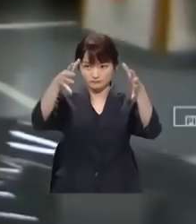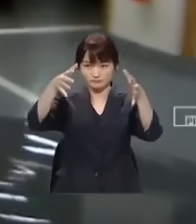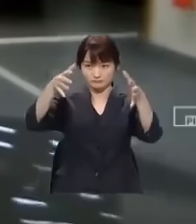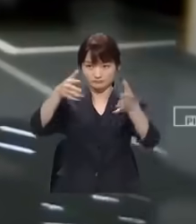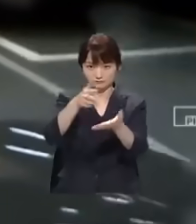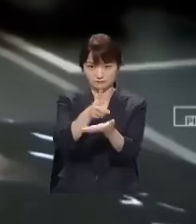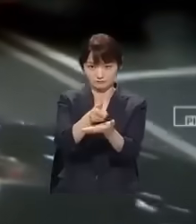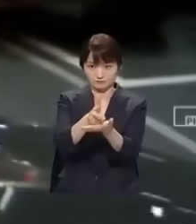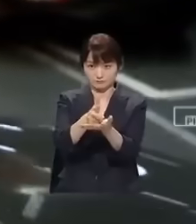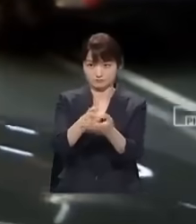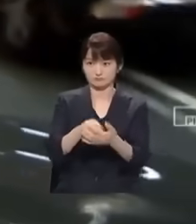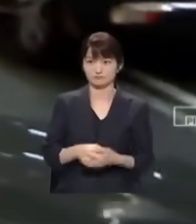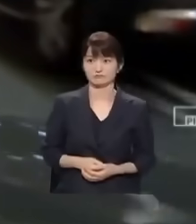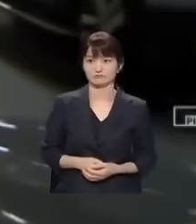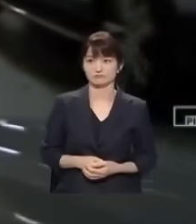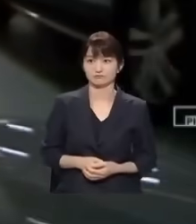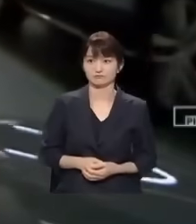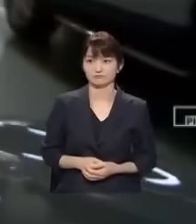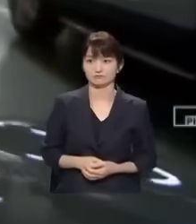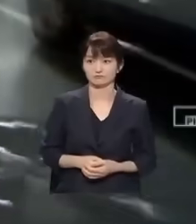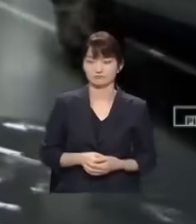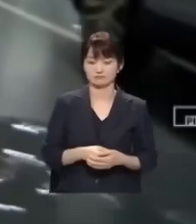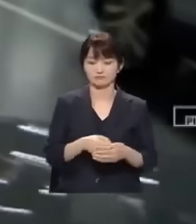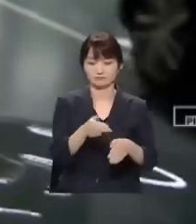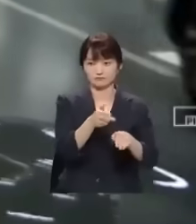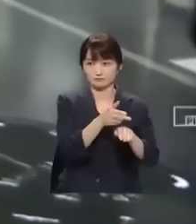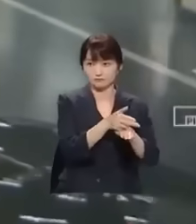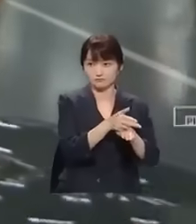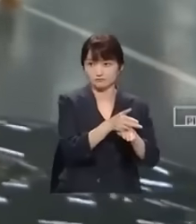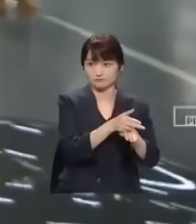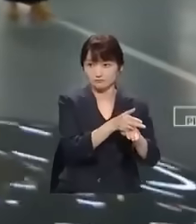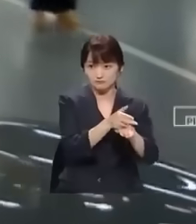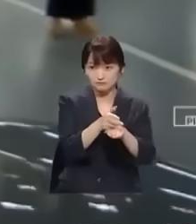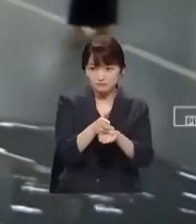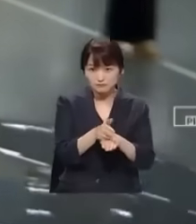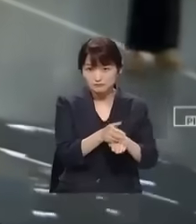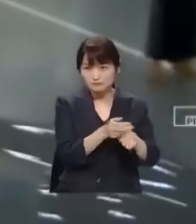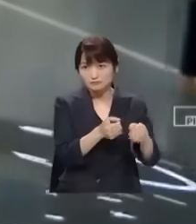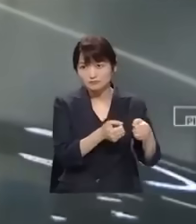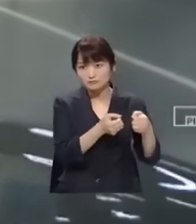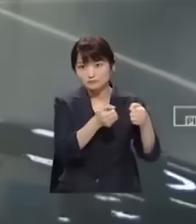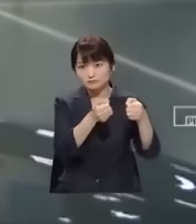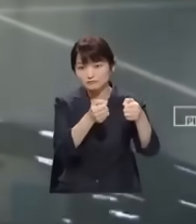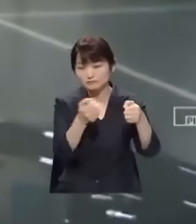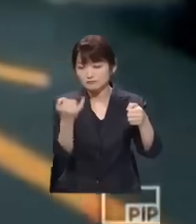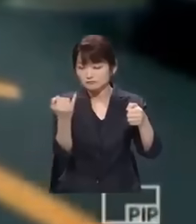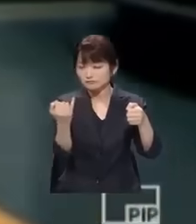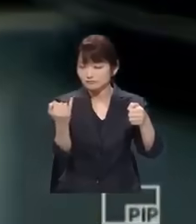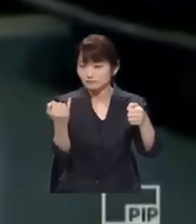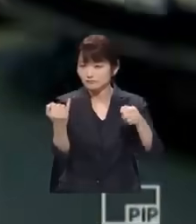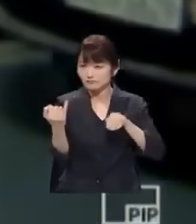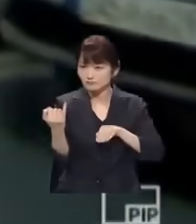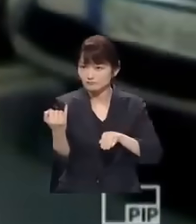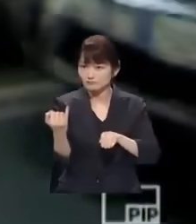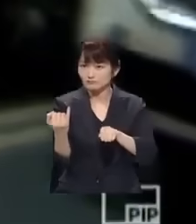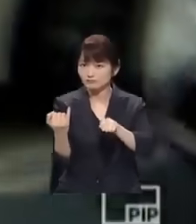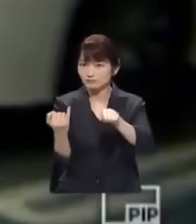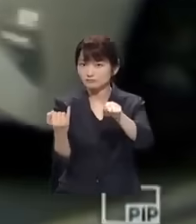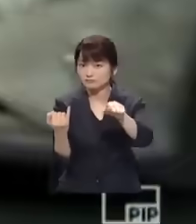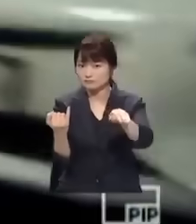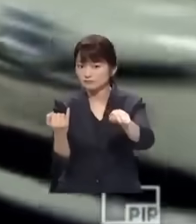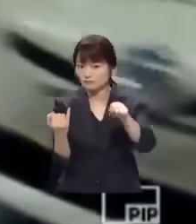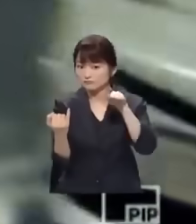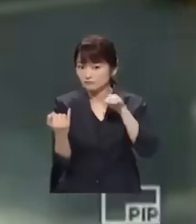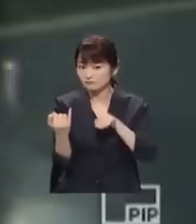자, 불박차 빈자리를 찾아서 여기저기 돌아다니는데 한 여성이 코너 쪽에 서 있죠. 자, 일단 지나갑니다. 바로 근데